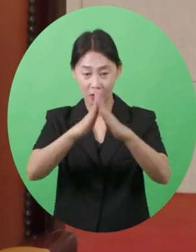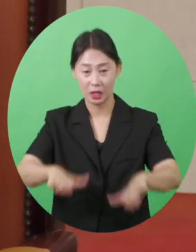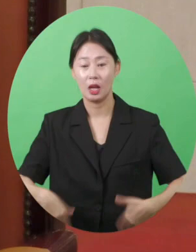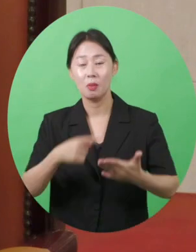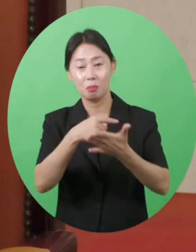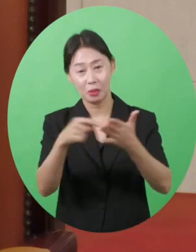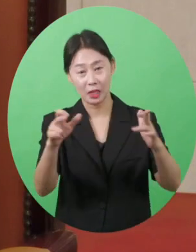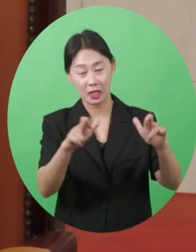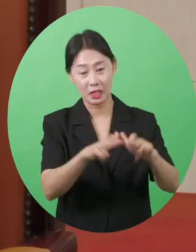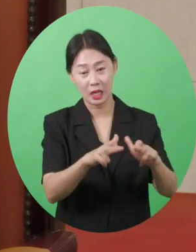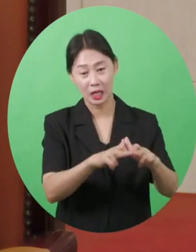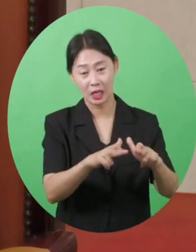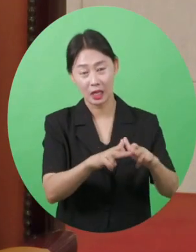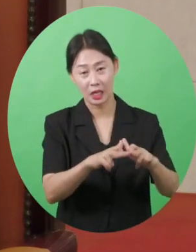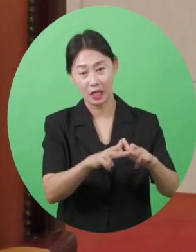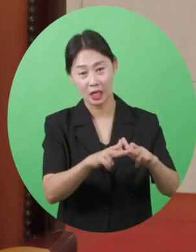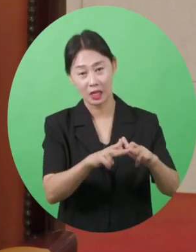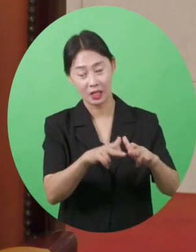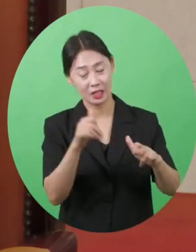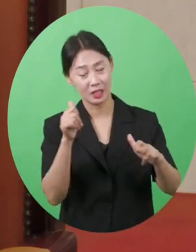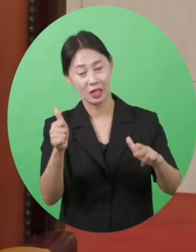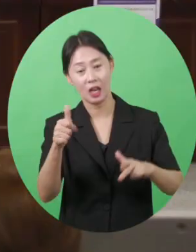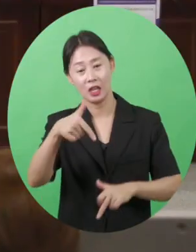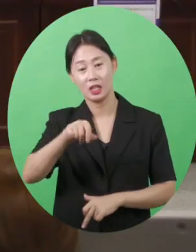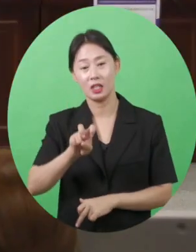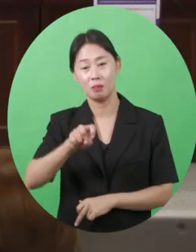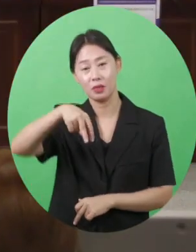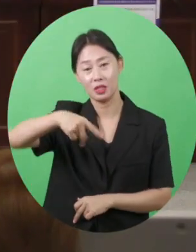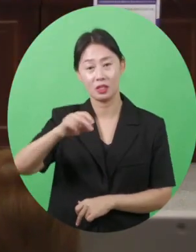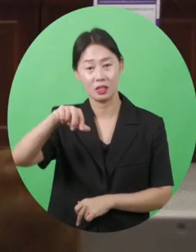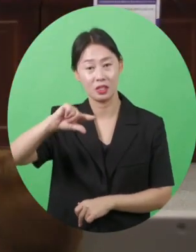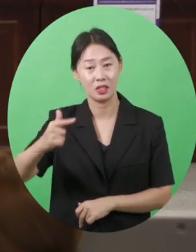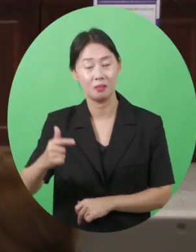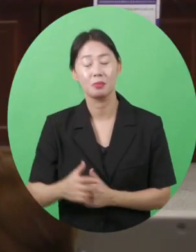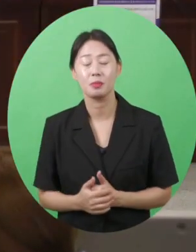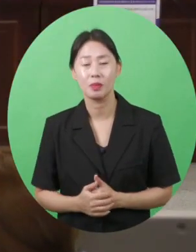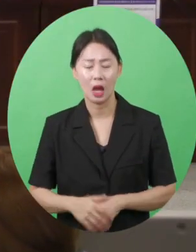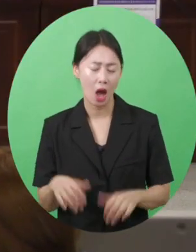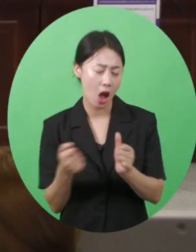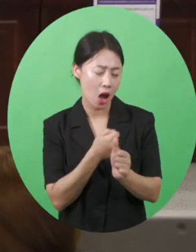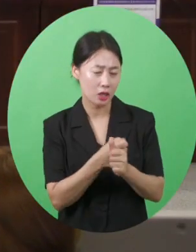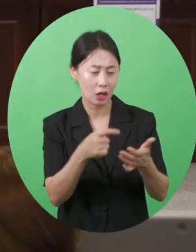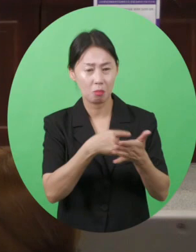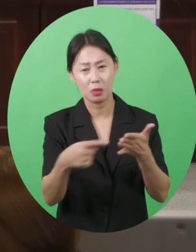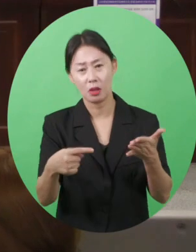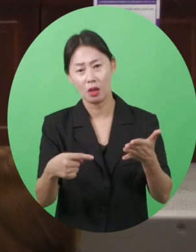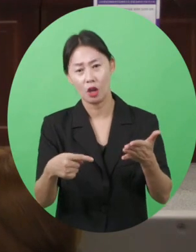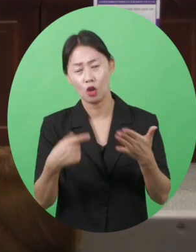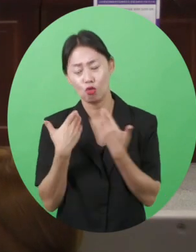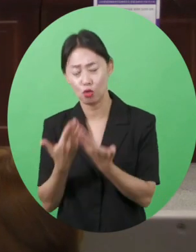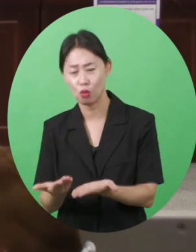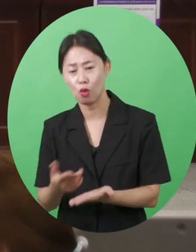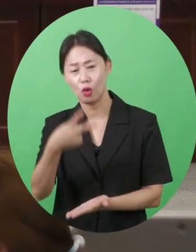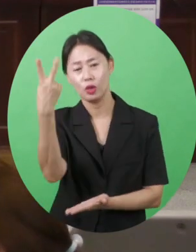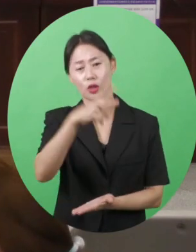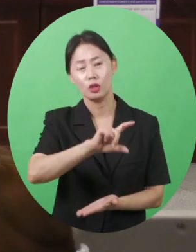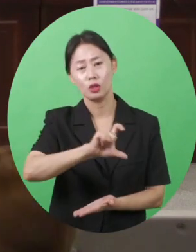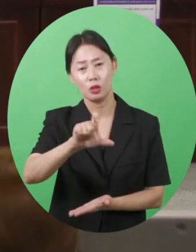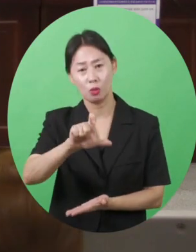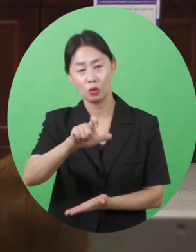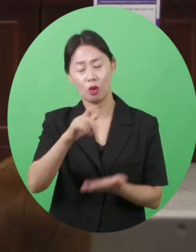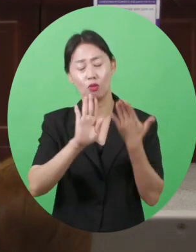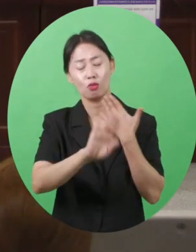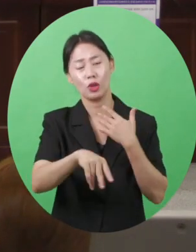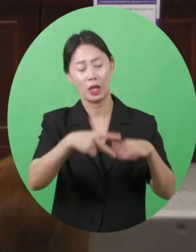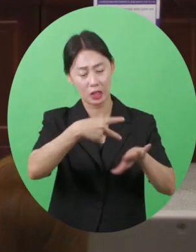전남 피해장애인 쉼터 행복안집 원장 김승진입니다. 사실 학대 피해 쉼터의 경우는 2015년에 그 신안염전